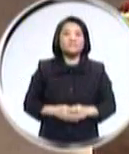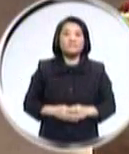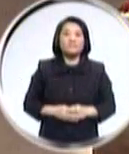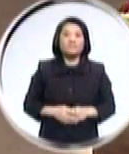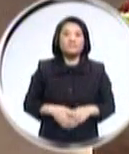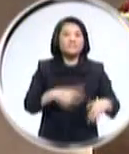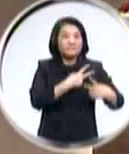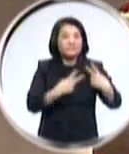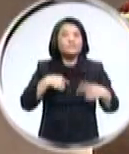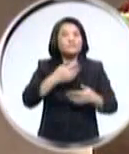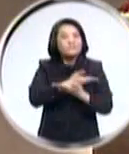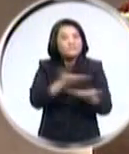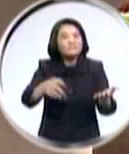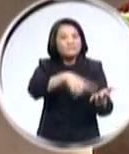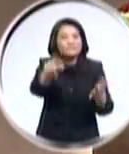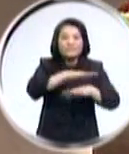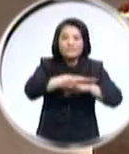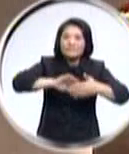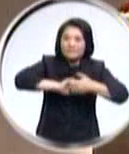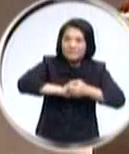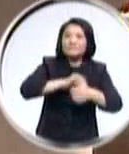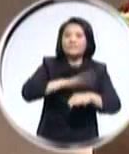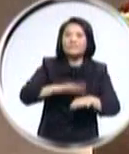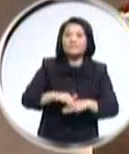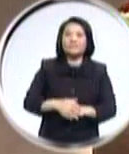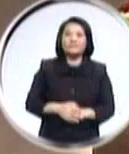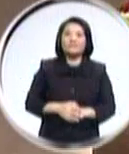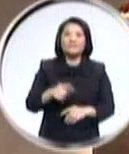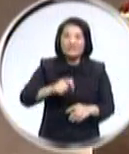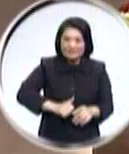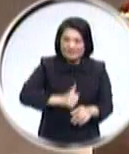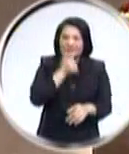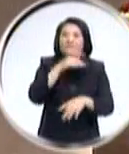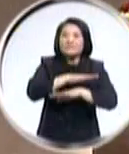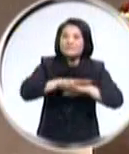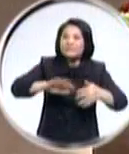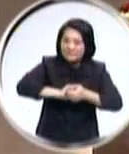所要带给人民的安定，这是真正的安定。